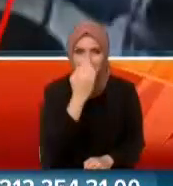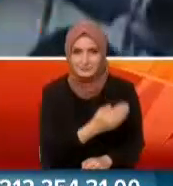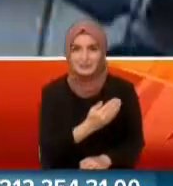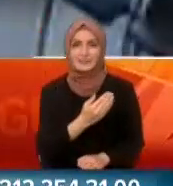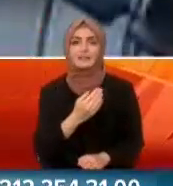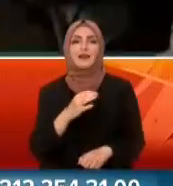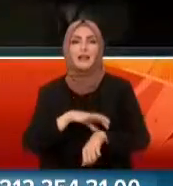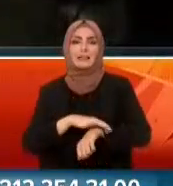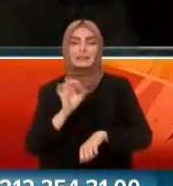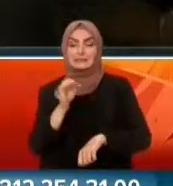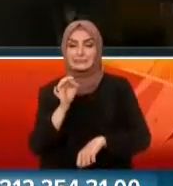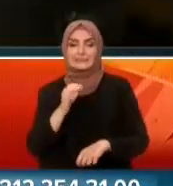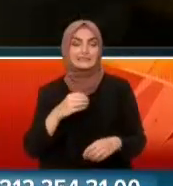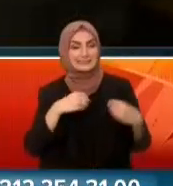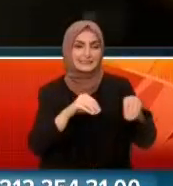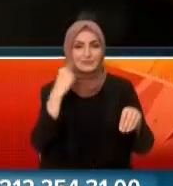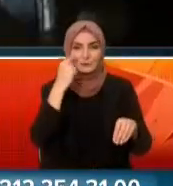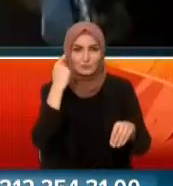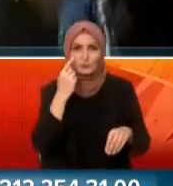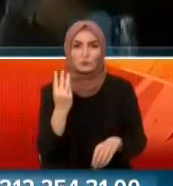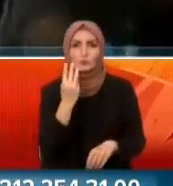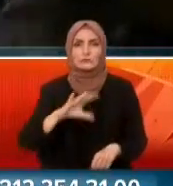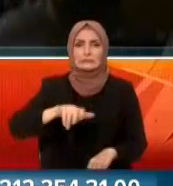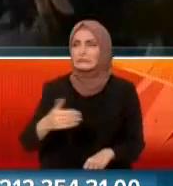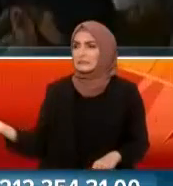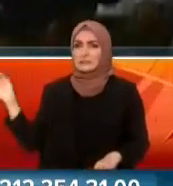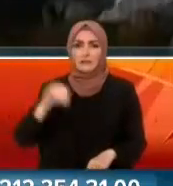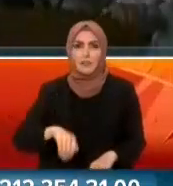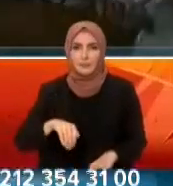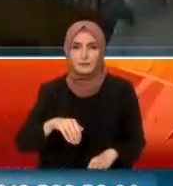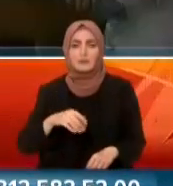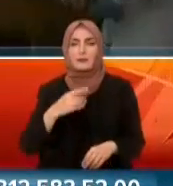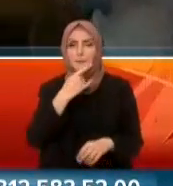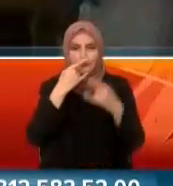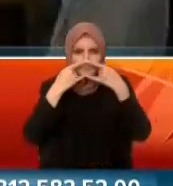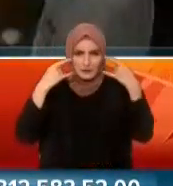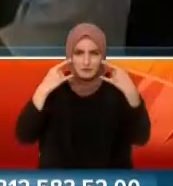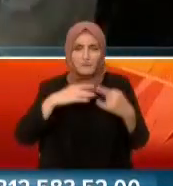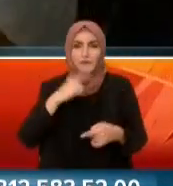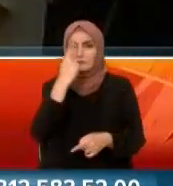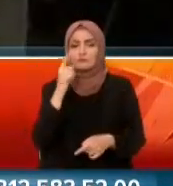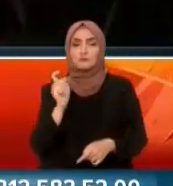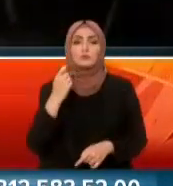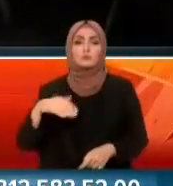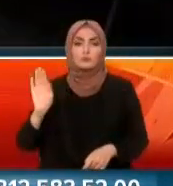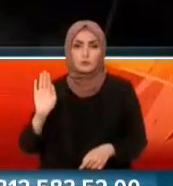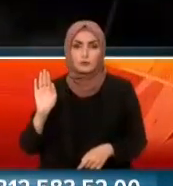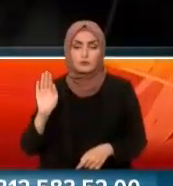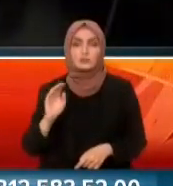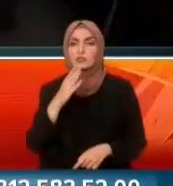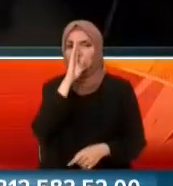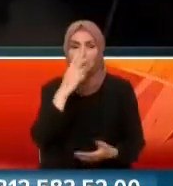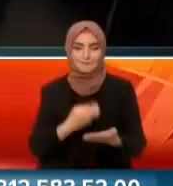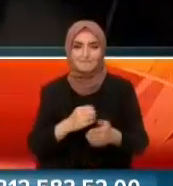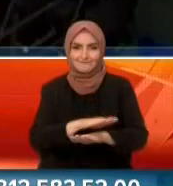Yüzlerini şapka ve maskeyle gizlemişlerdi. Biri elindeki silahla iş yeri sahibini tehdit etti, diğeri de cam tezgahı kırıp yüzükleri